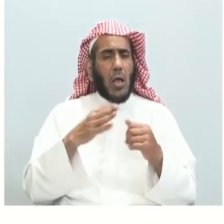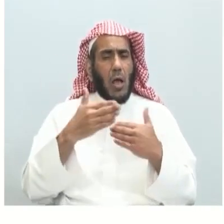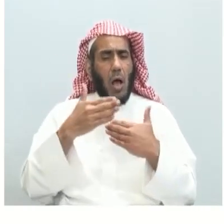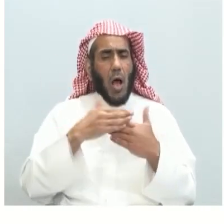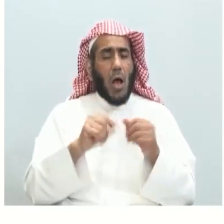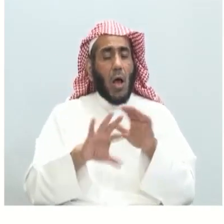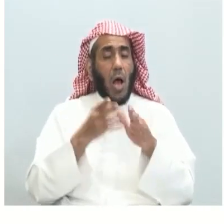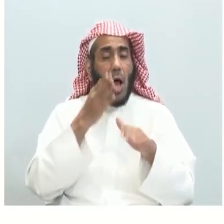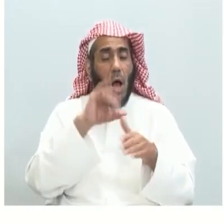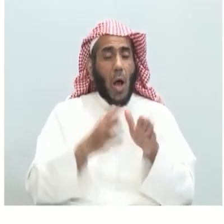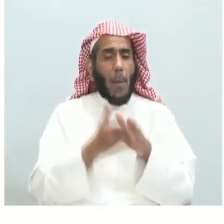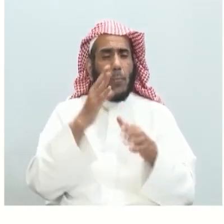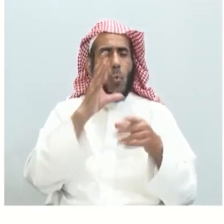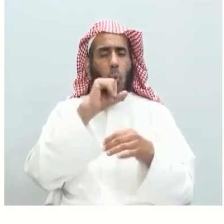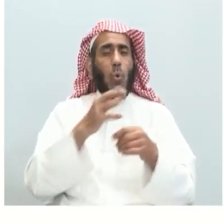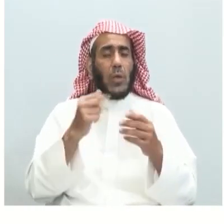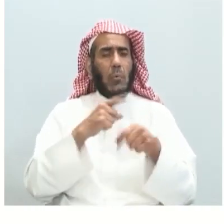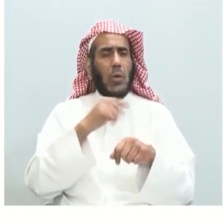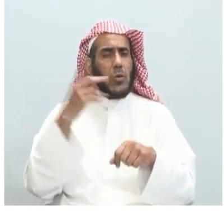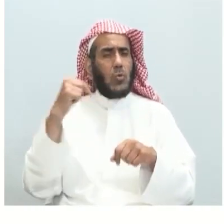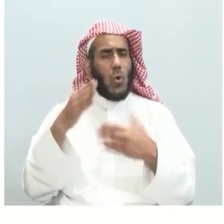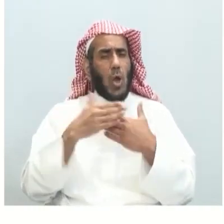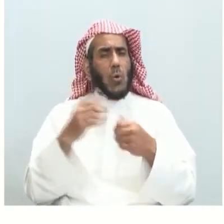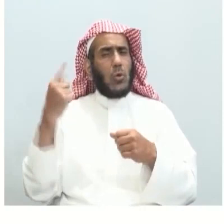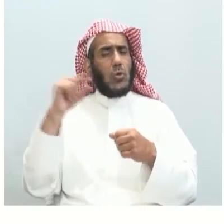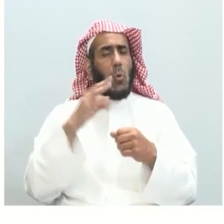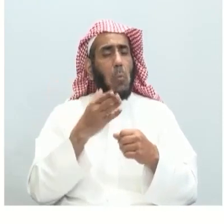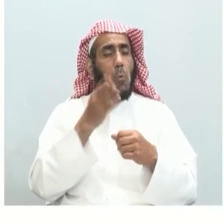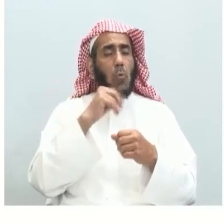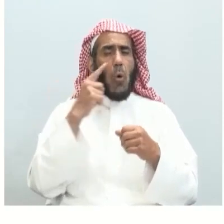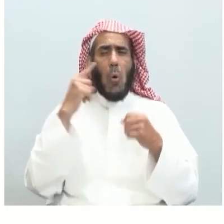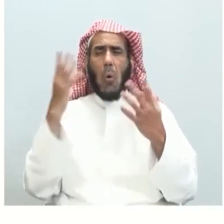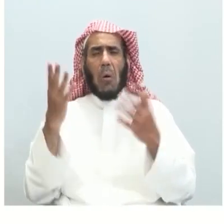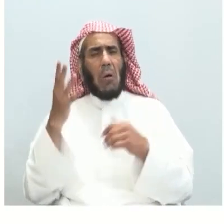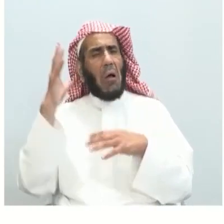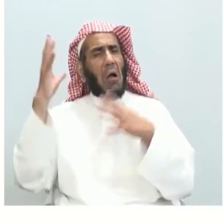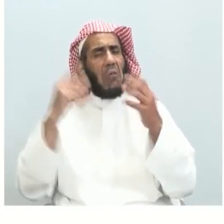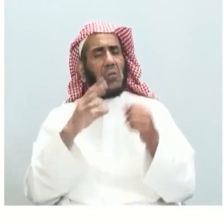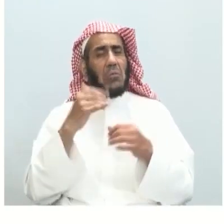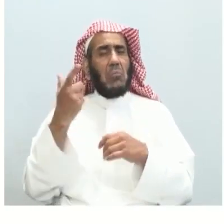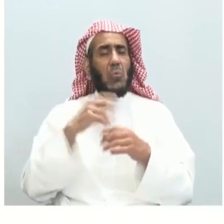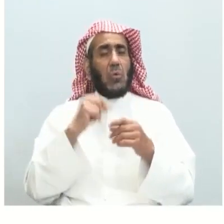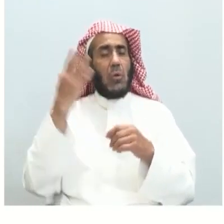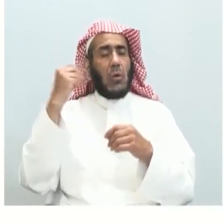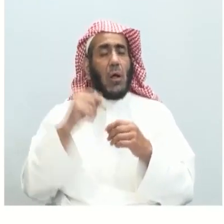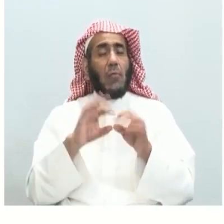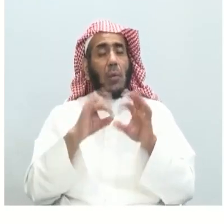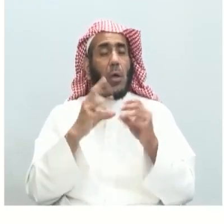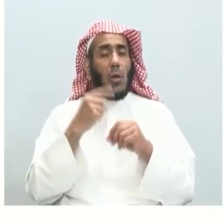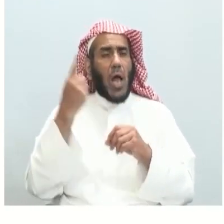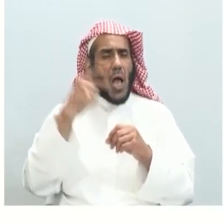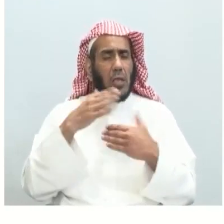قال اقترب للناس حسابهم وهم في غفله معرضون وهنا يقول اتى امر الله فالمعنى